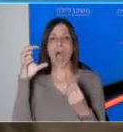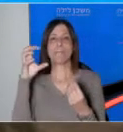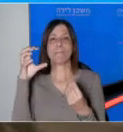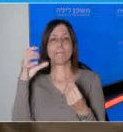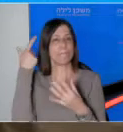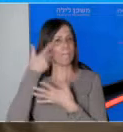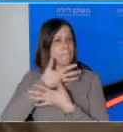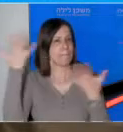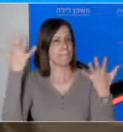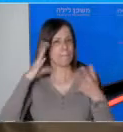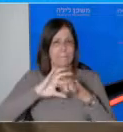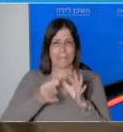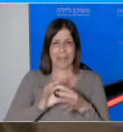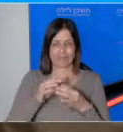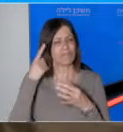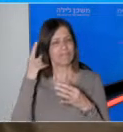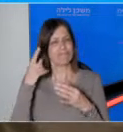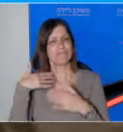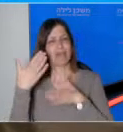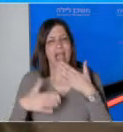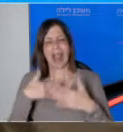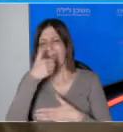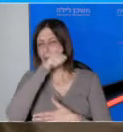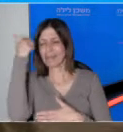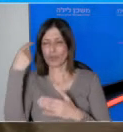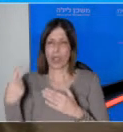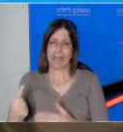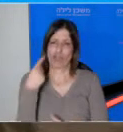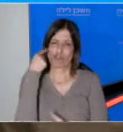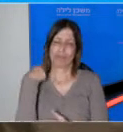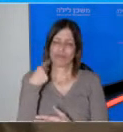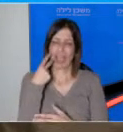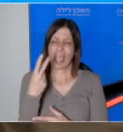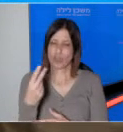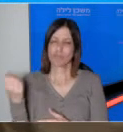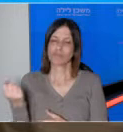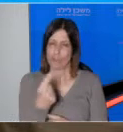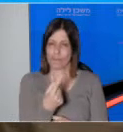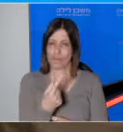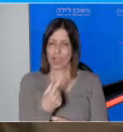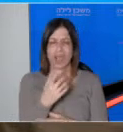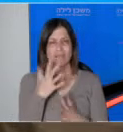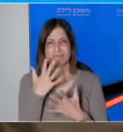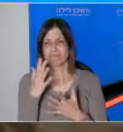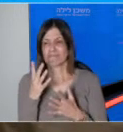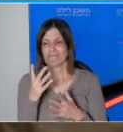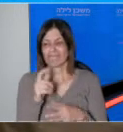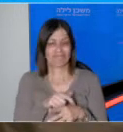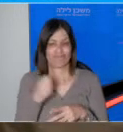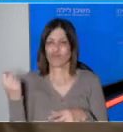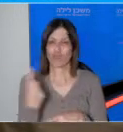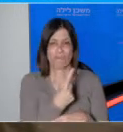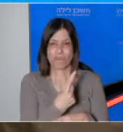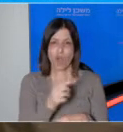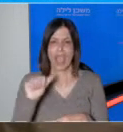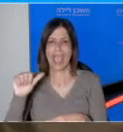כן, אני חושבת שזה מהלך המיתוג אחד המרשימים שראינו בשבוע, באמת תוך שבוע, אתי